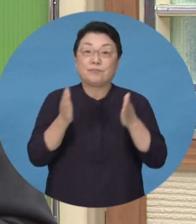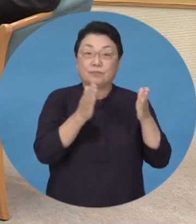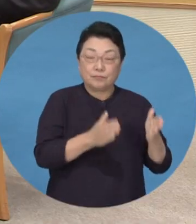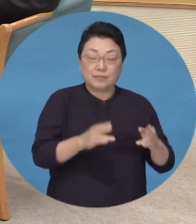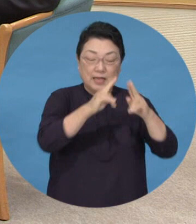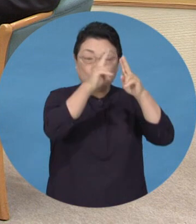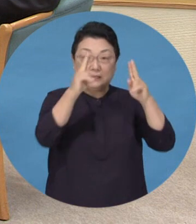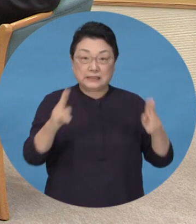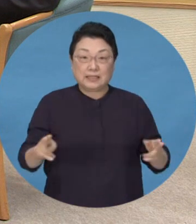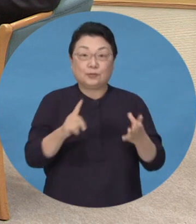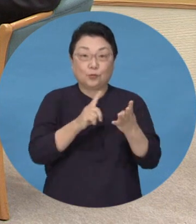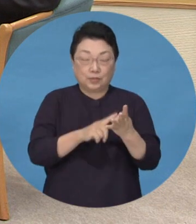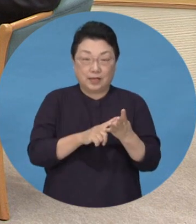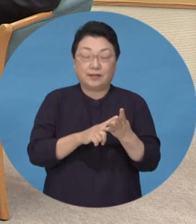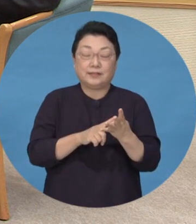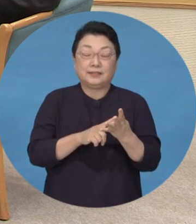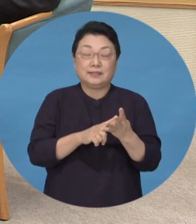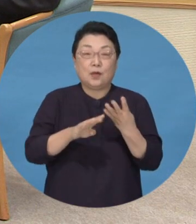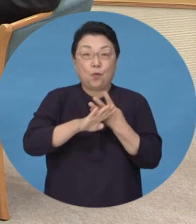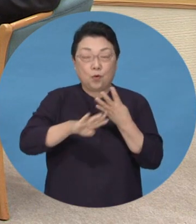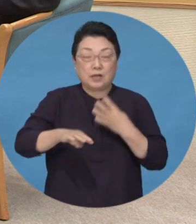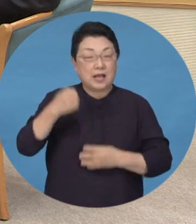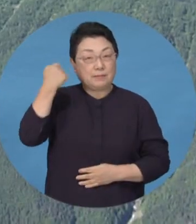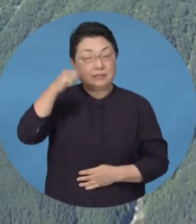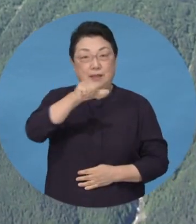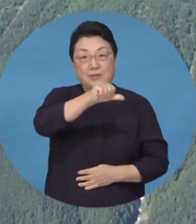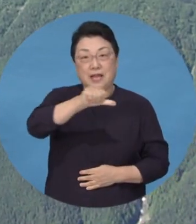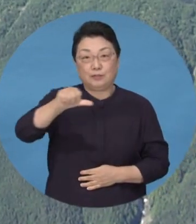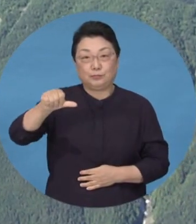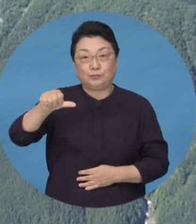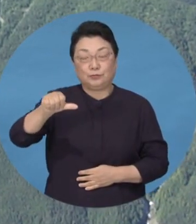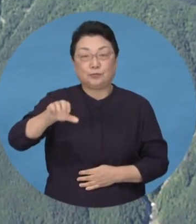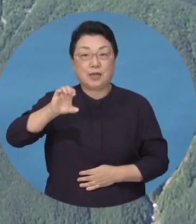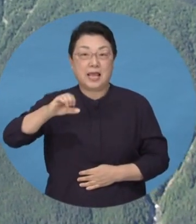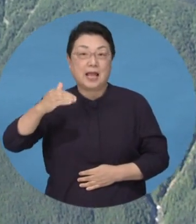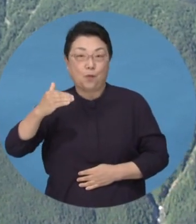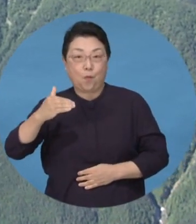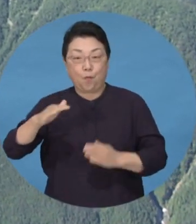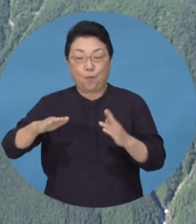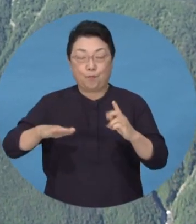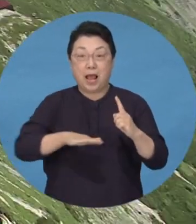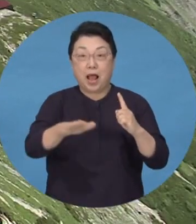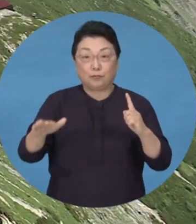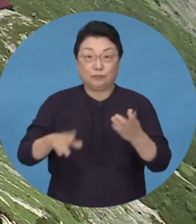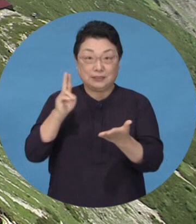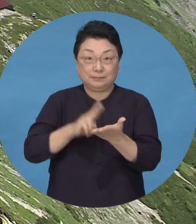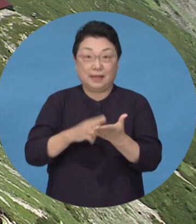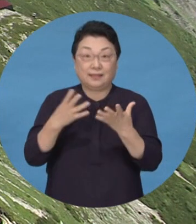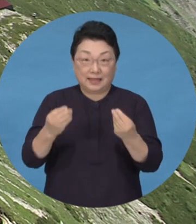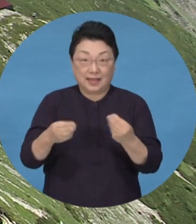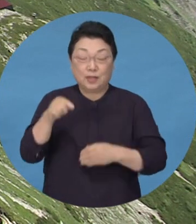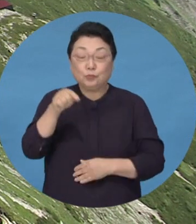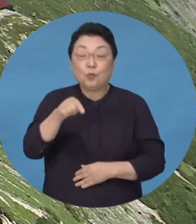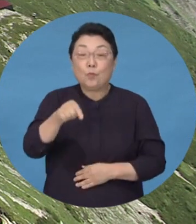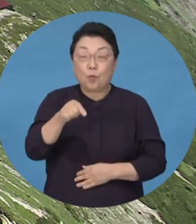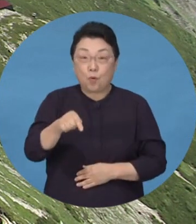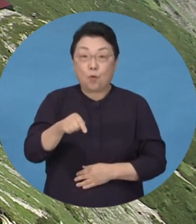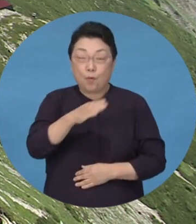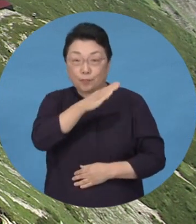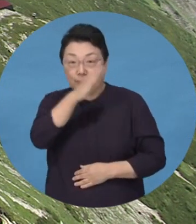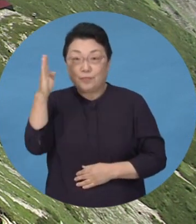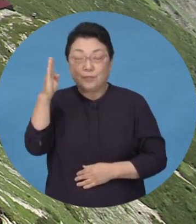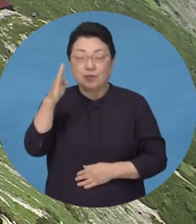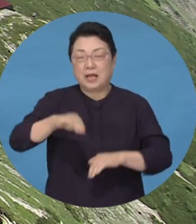富士山だけではなくて南アルプスエコパークになっておりますがここもこの虫を入れて